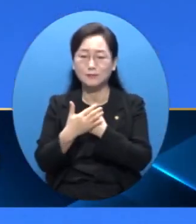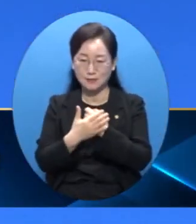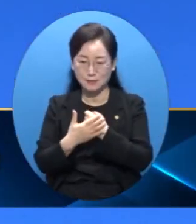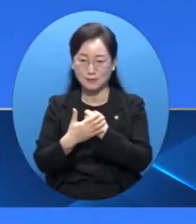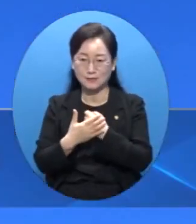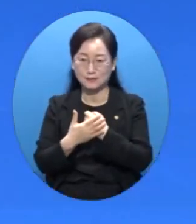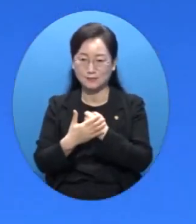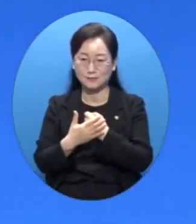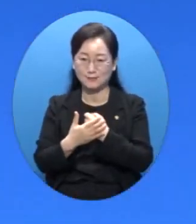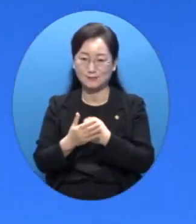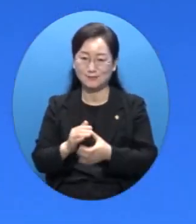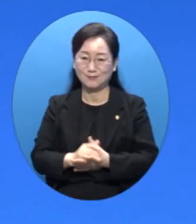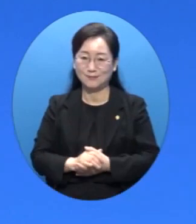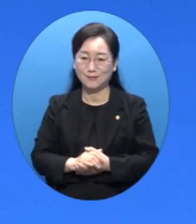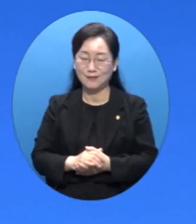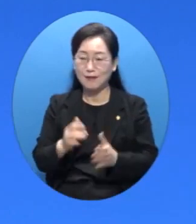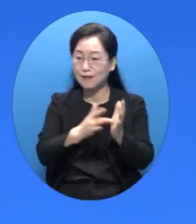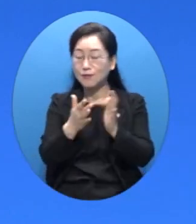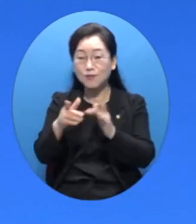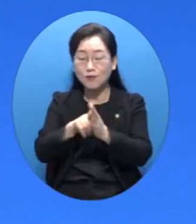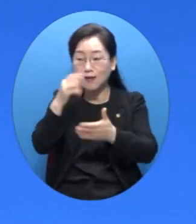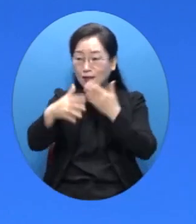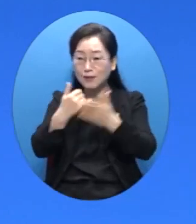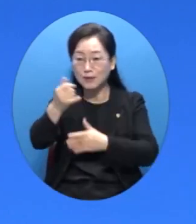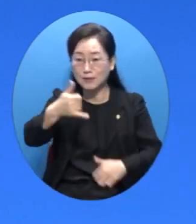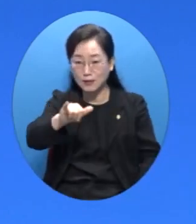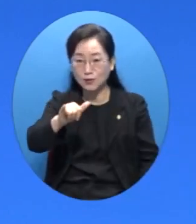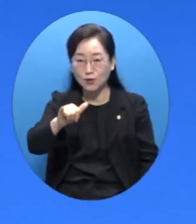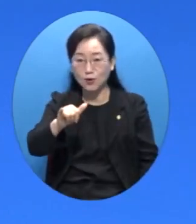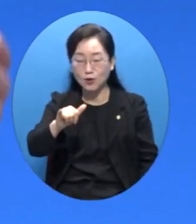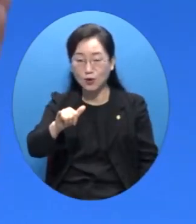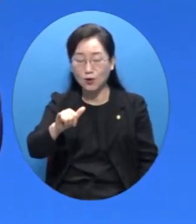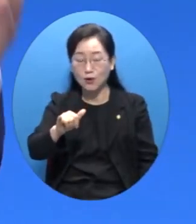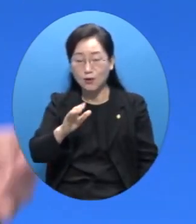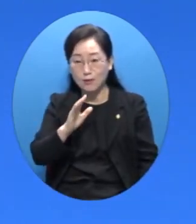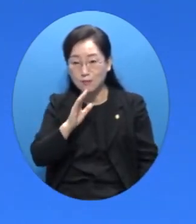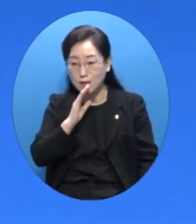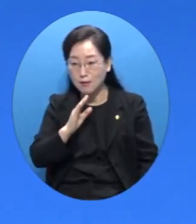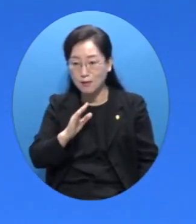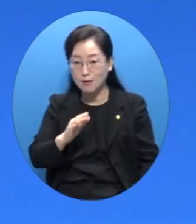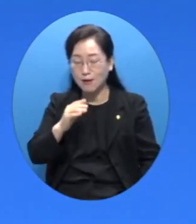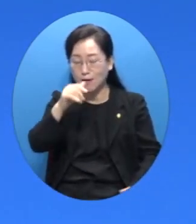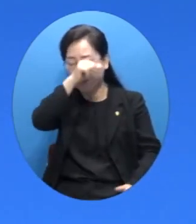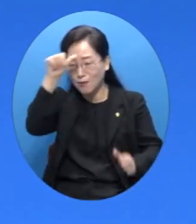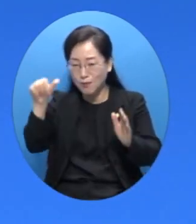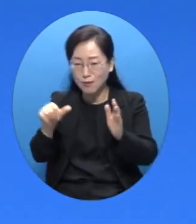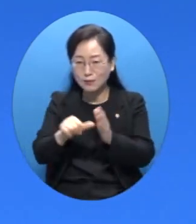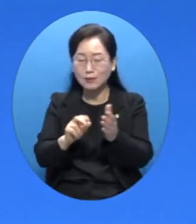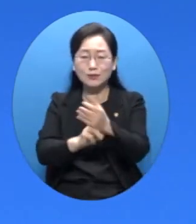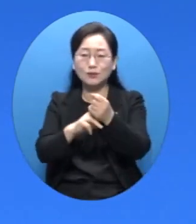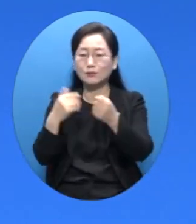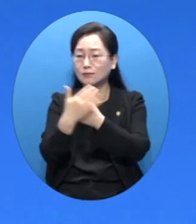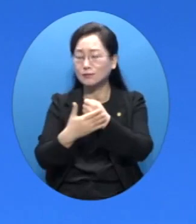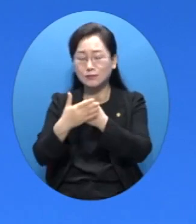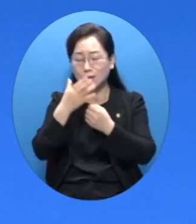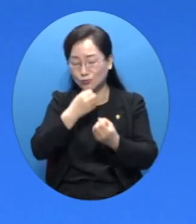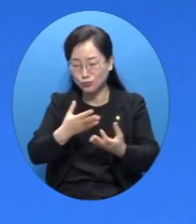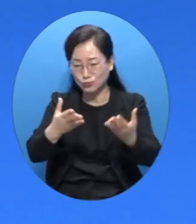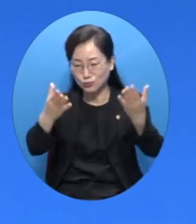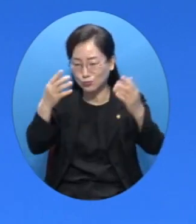모릅니다. 예수를 믿고 하나님의 자녀가 됐다고 하는 것은 일생일대 큰 기적이고 은혜요 축복입니다.